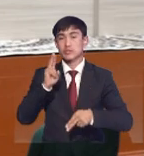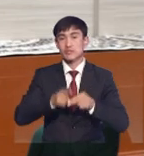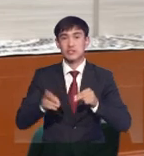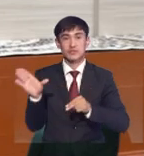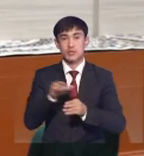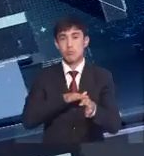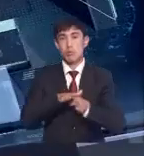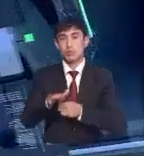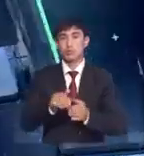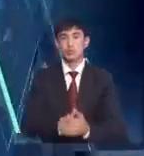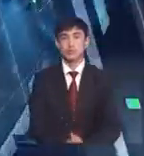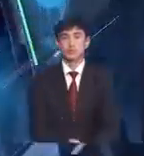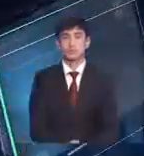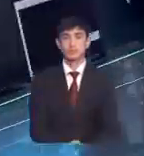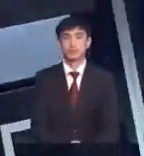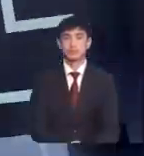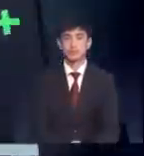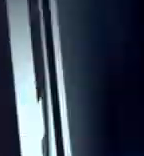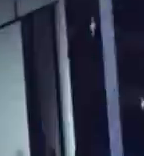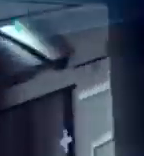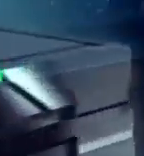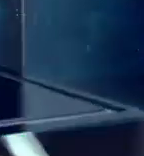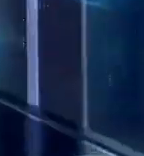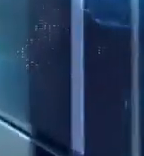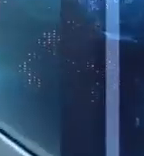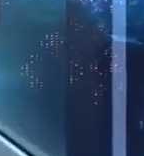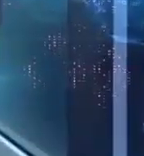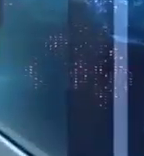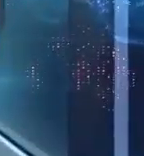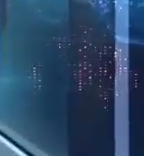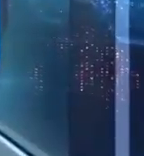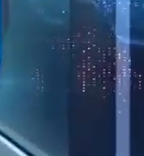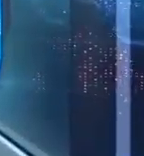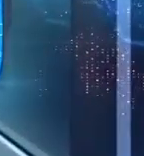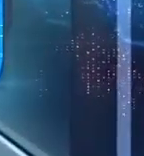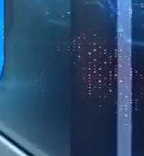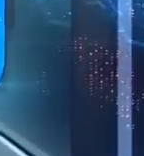полностью объекты. Надежда Белова, Арлан Азамбай, Надир Хамзин, телерадиокомпания ЖТСУ.